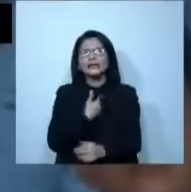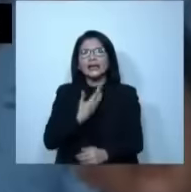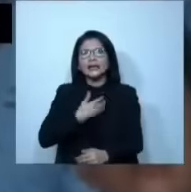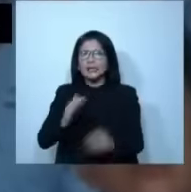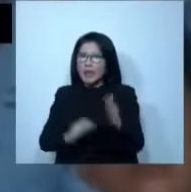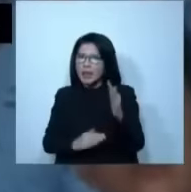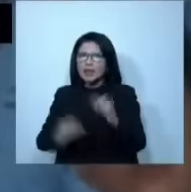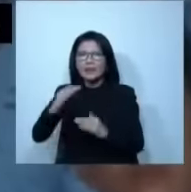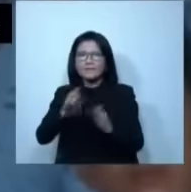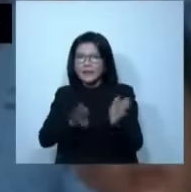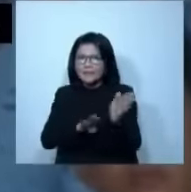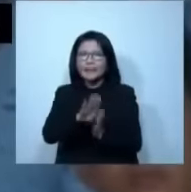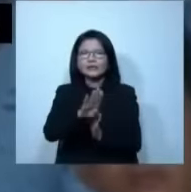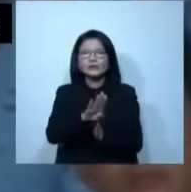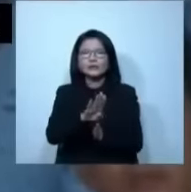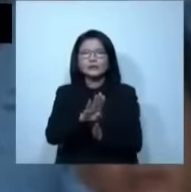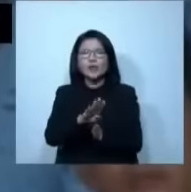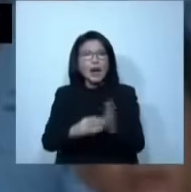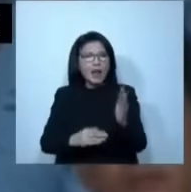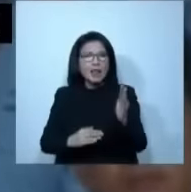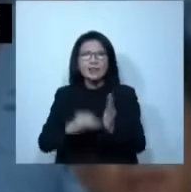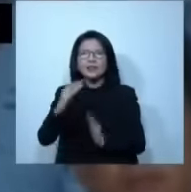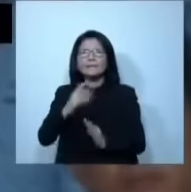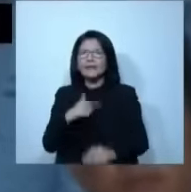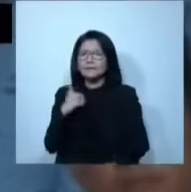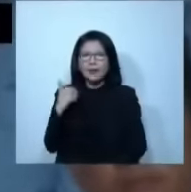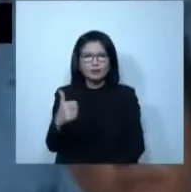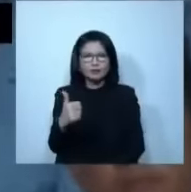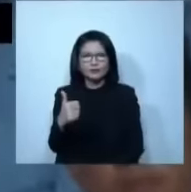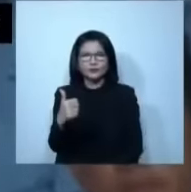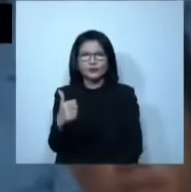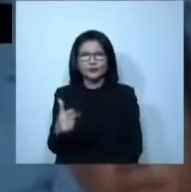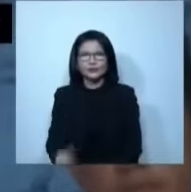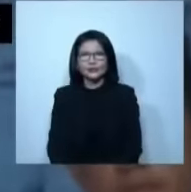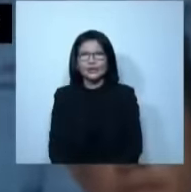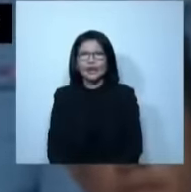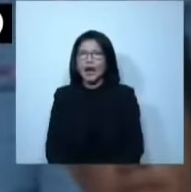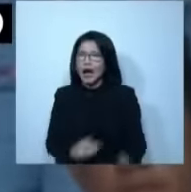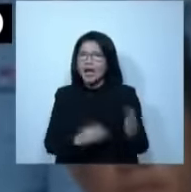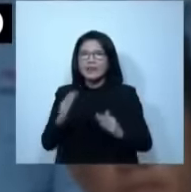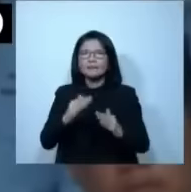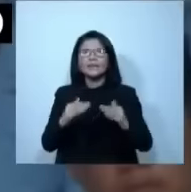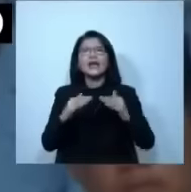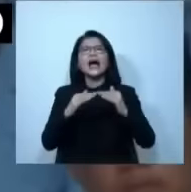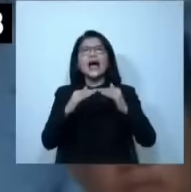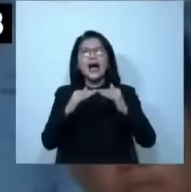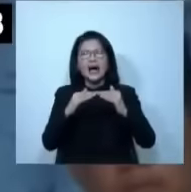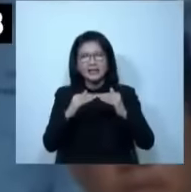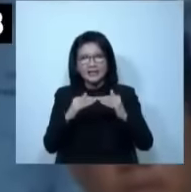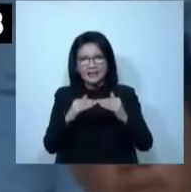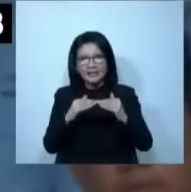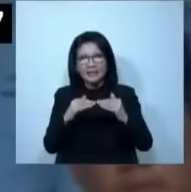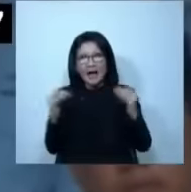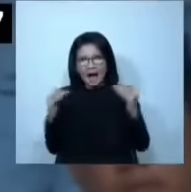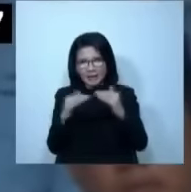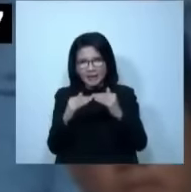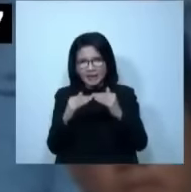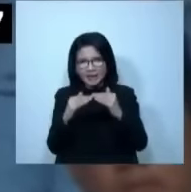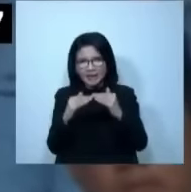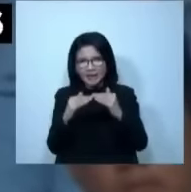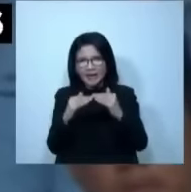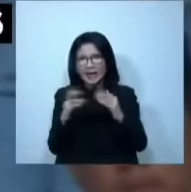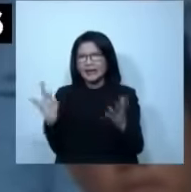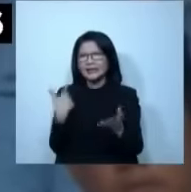maju, kita ingin lebih baik, kita ingin lebih adil, kita ingin